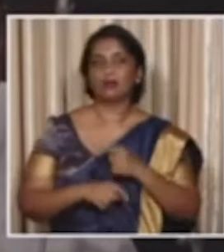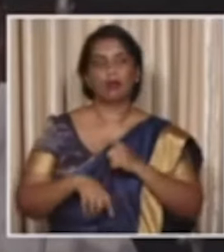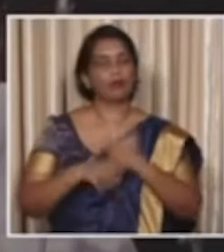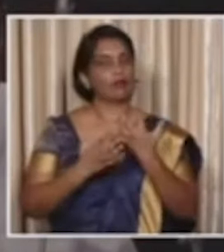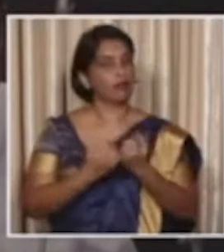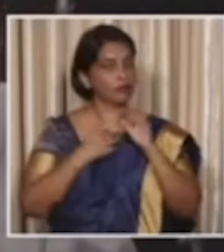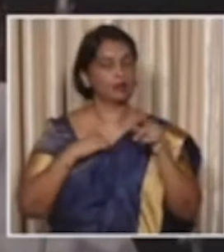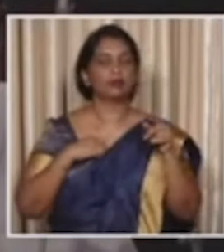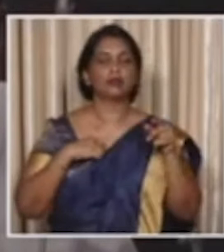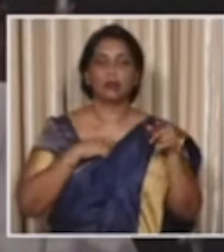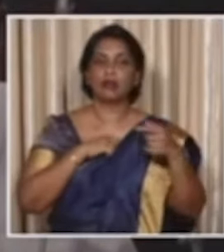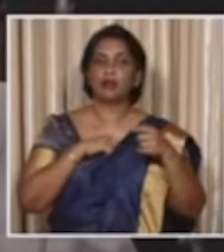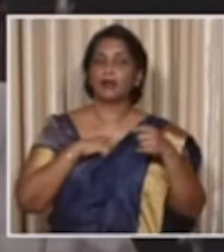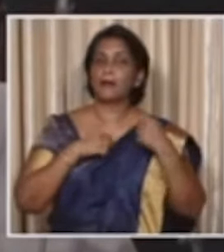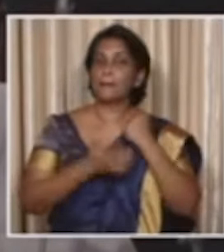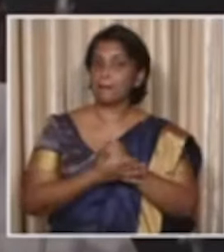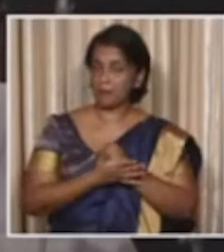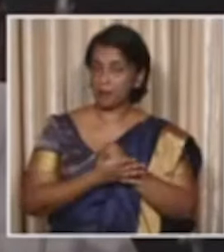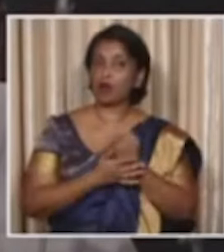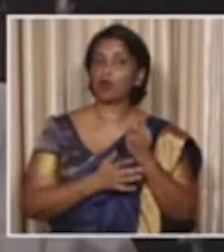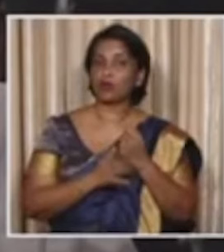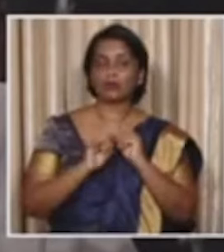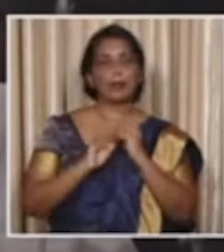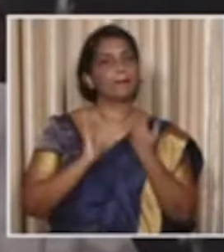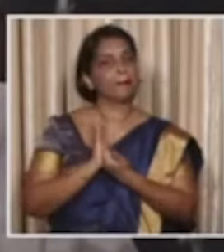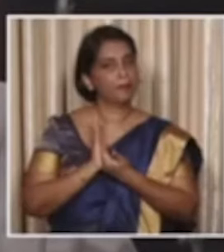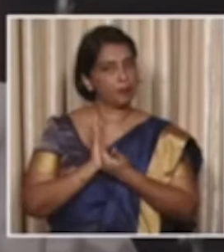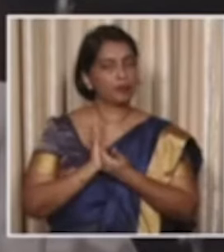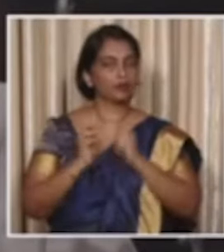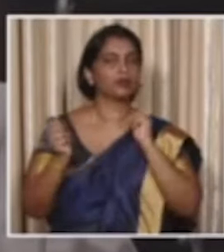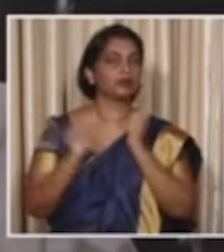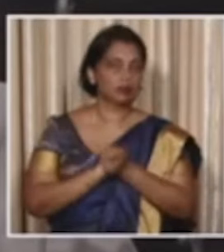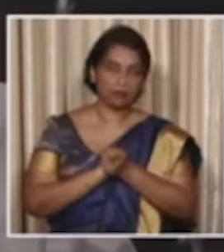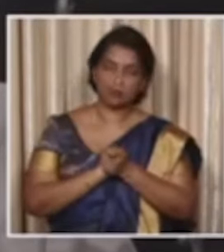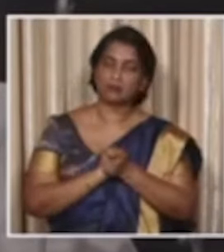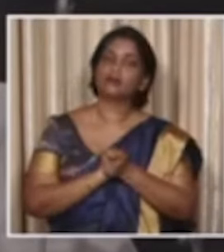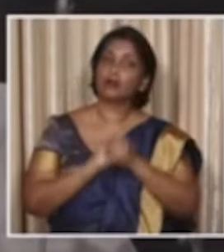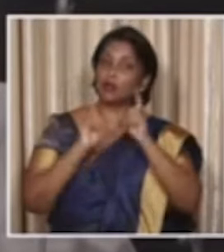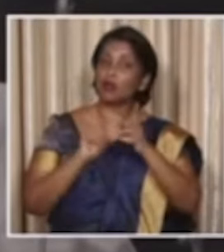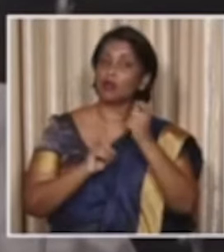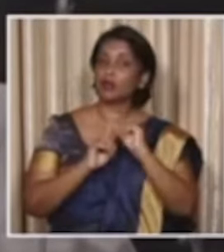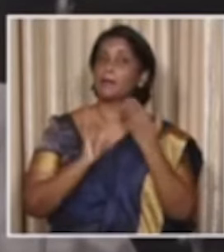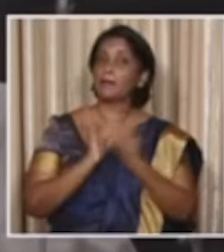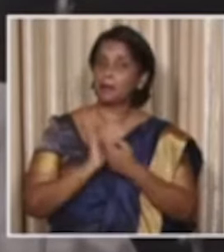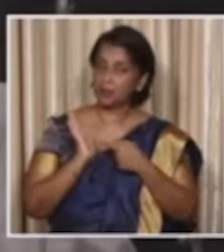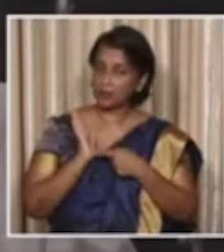අවකාශයක් තිබ්බා. මහා බැංකුවේ මුදල් ප්‍රතිපත්තිය වෙනස් කරන්න සහ ඒ මුදල්